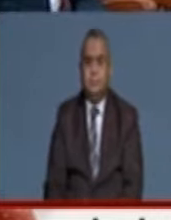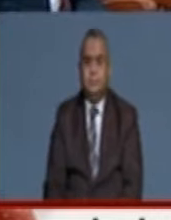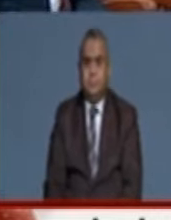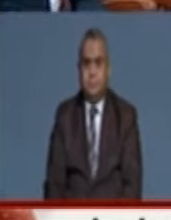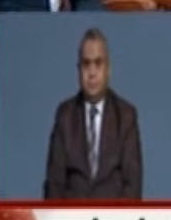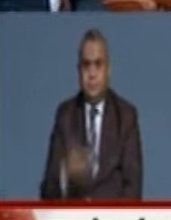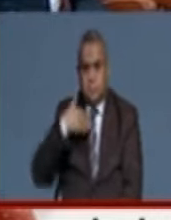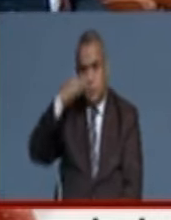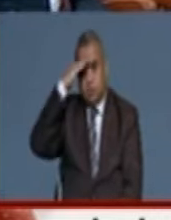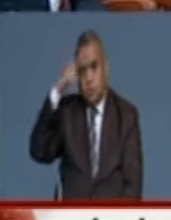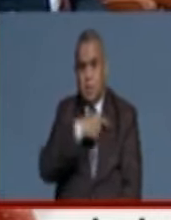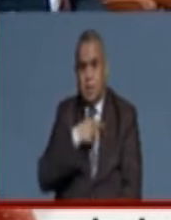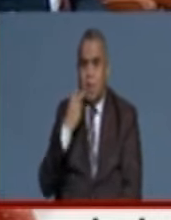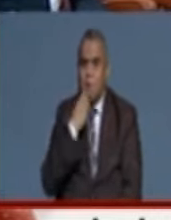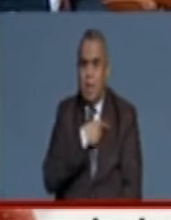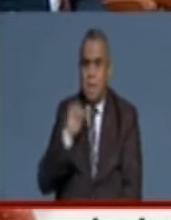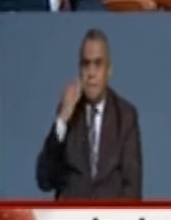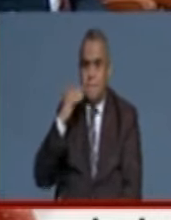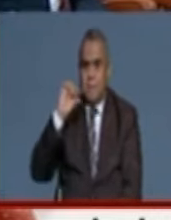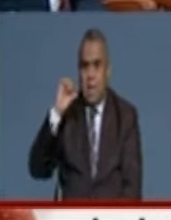شكرا يا محمد، شكرا جزيلا.